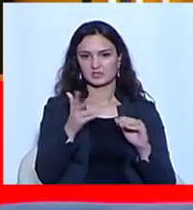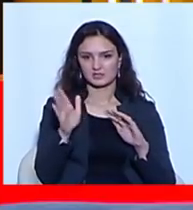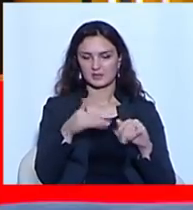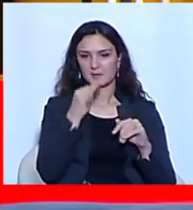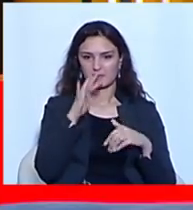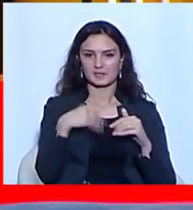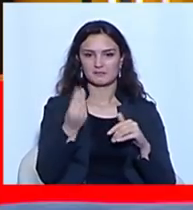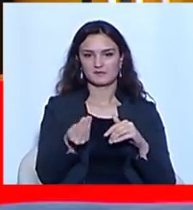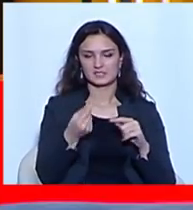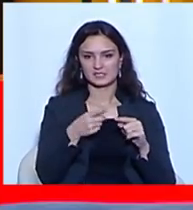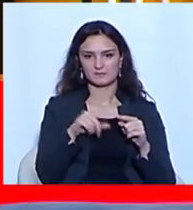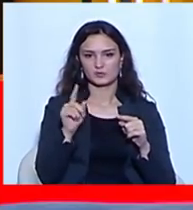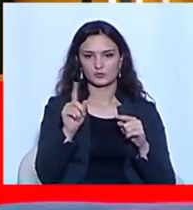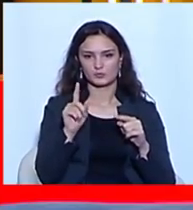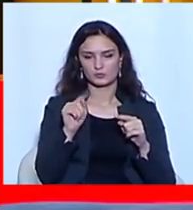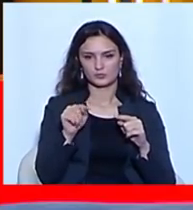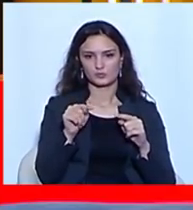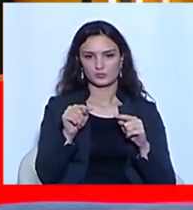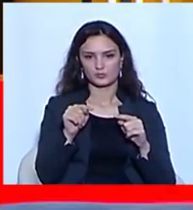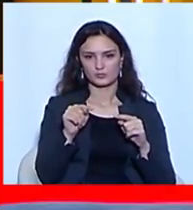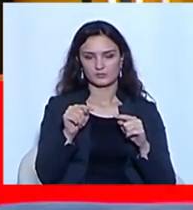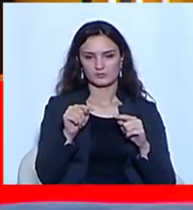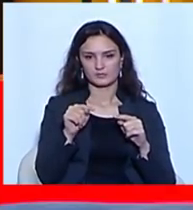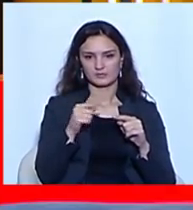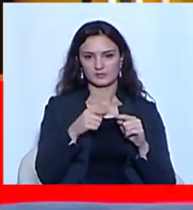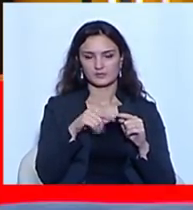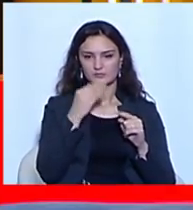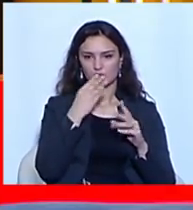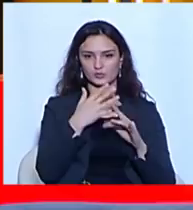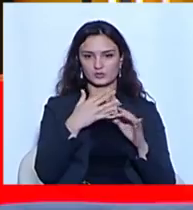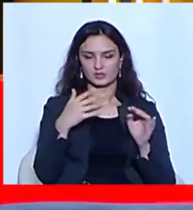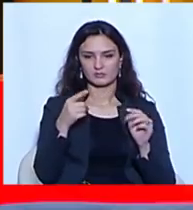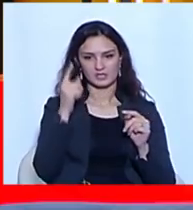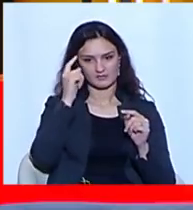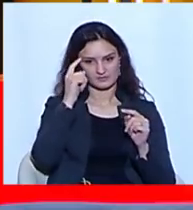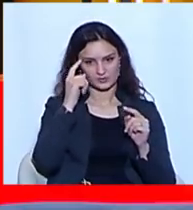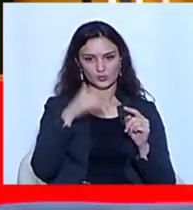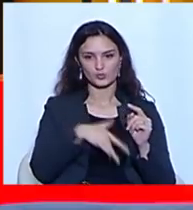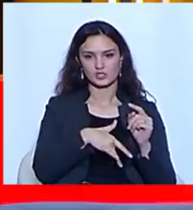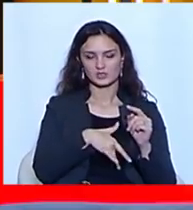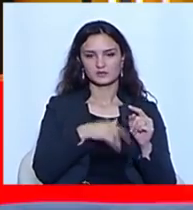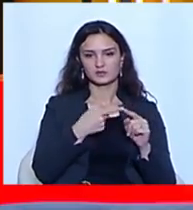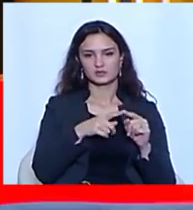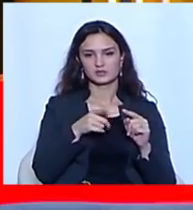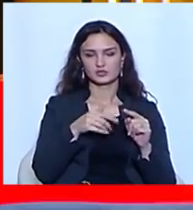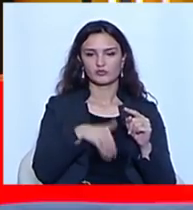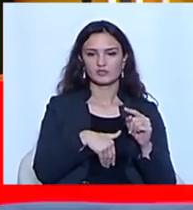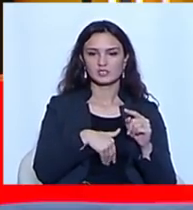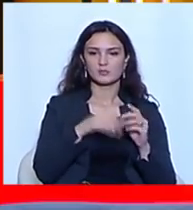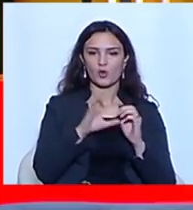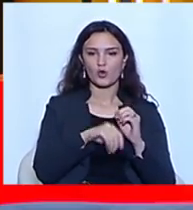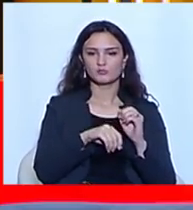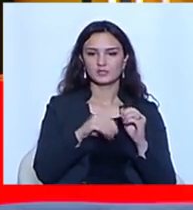ზღვარი და მერე მივცეთ, იმიტომ რომ ეს უკიდურესად მასტიმულირებელი პროდუქტები თავისთვისათვის, კუჭნაწლავისათვის, სადაც ჯერ ღვიძლი არ არის